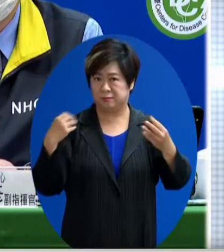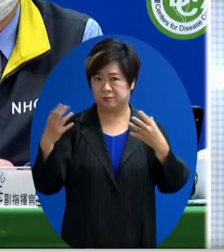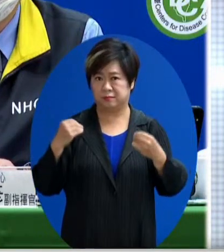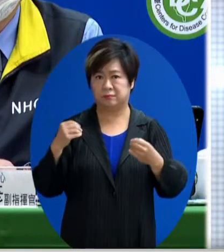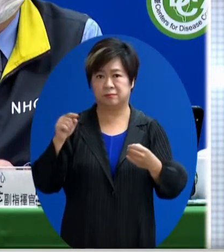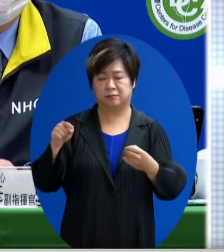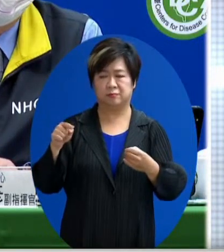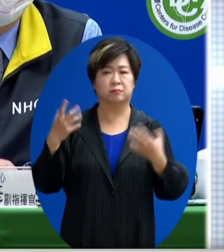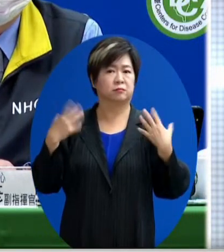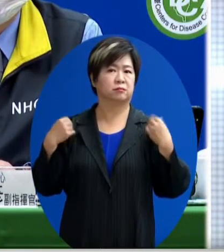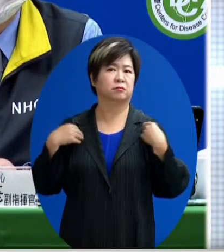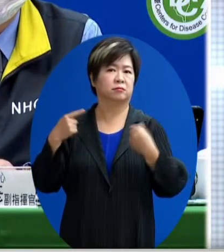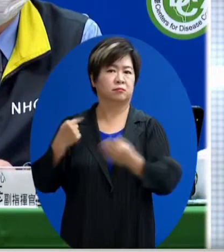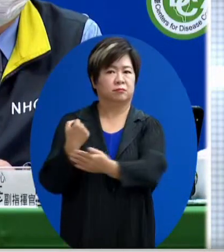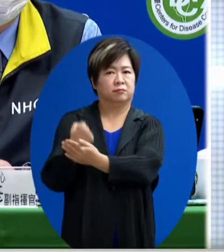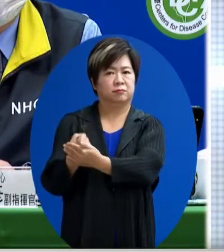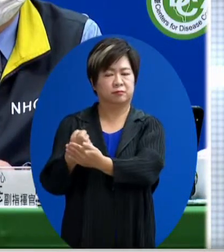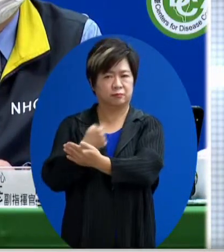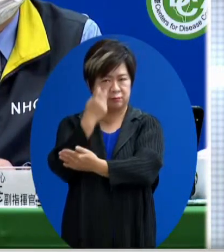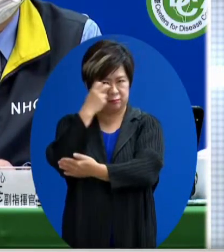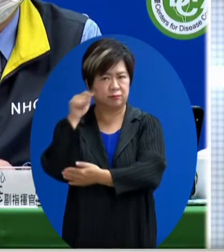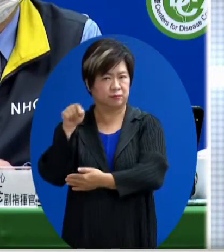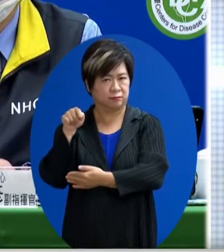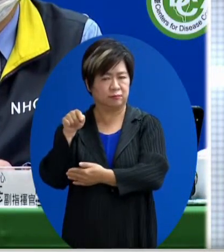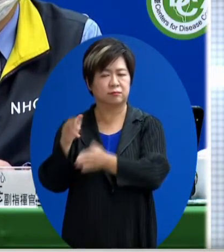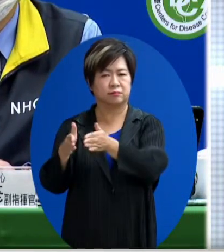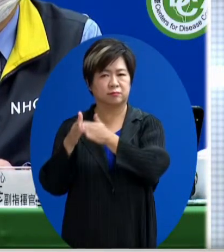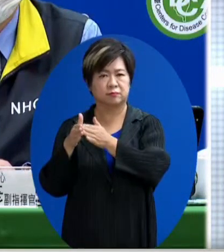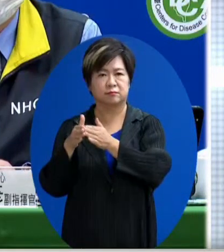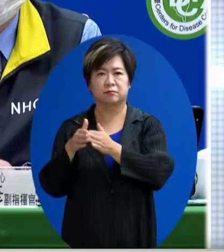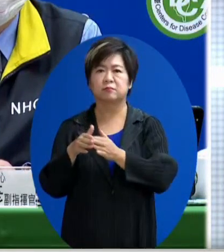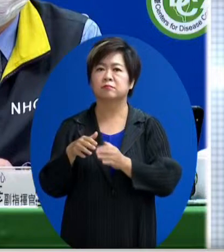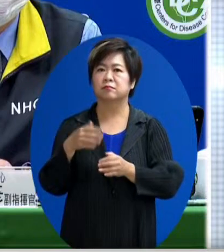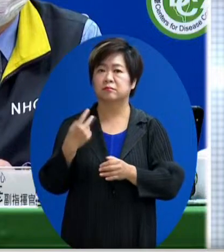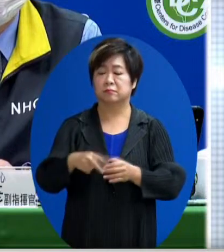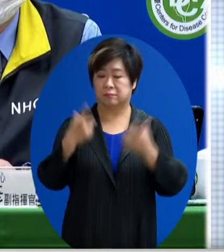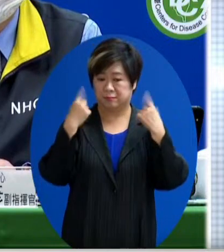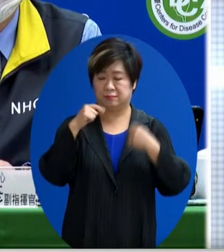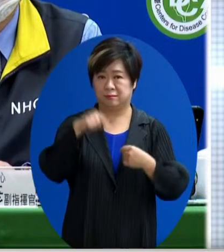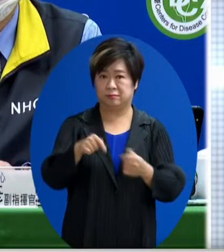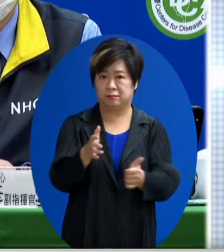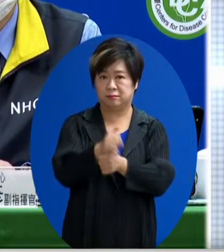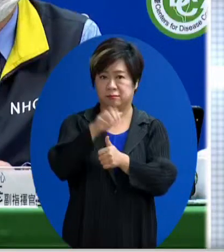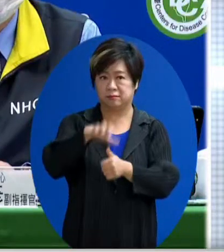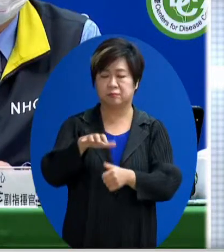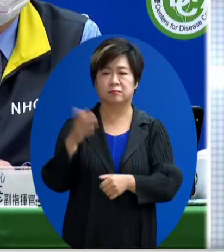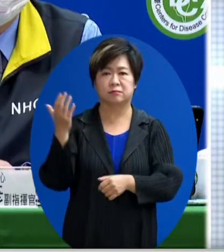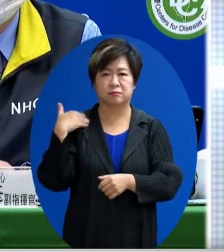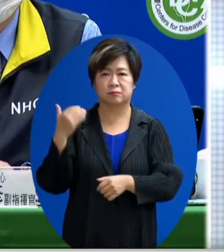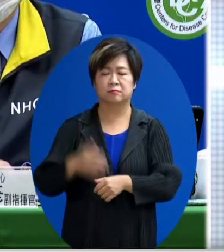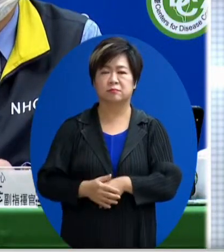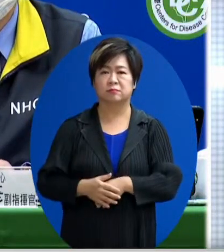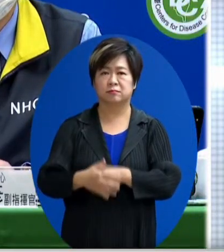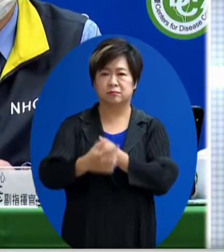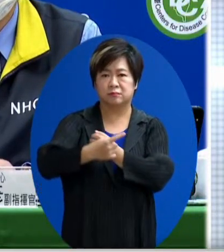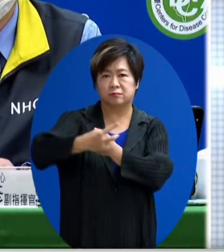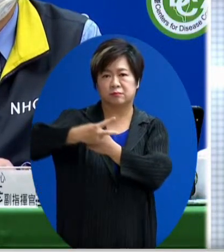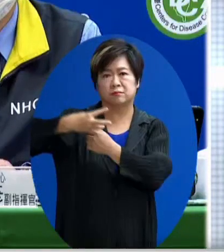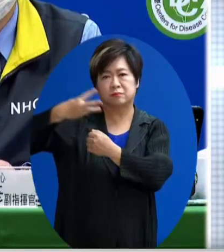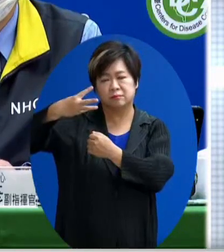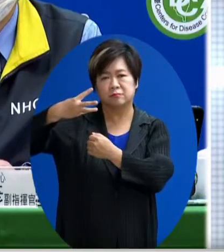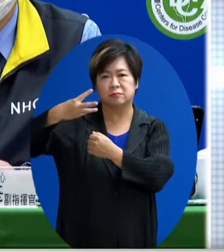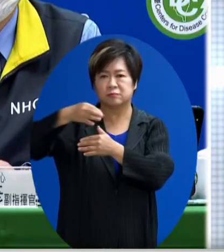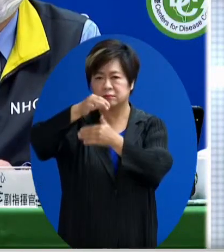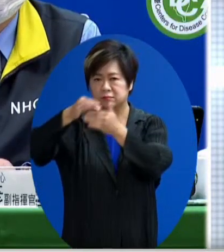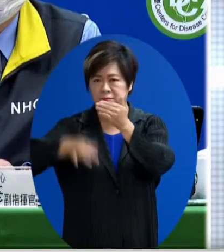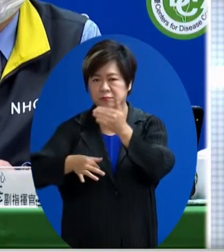标之一，那当然我们会去做。那我们在原来指挥中心一级二级三级等等都有一些规